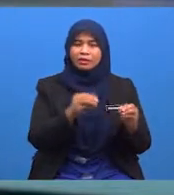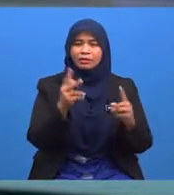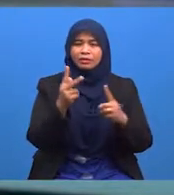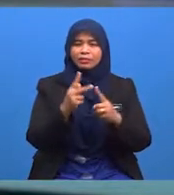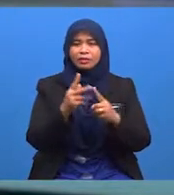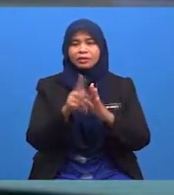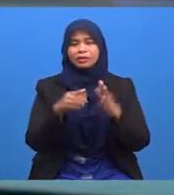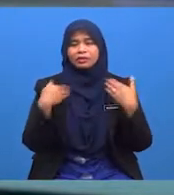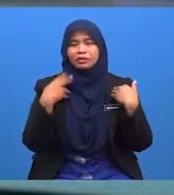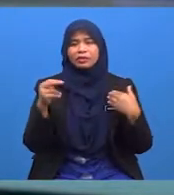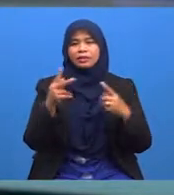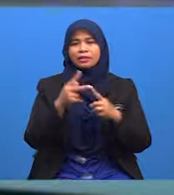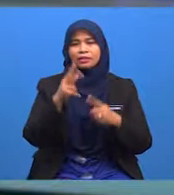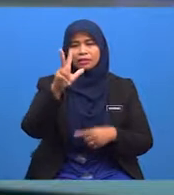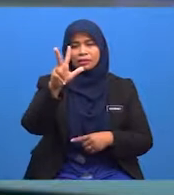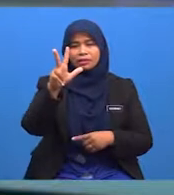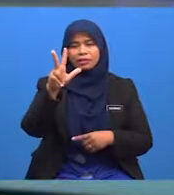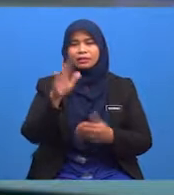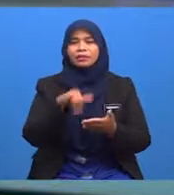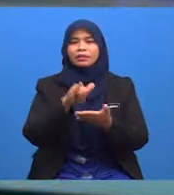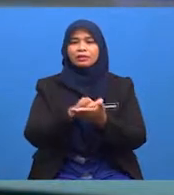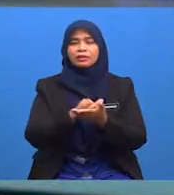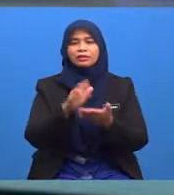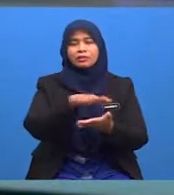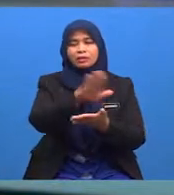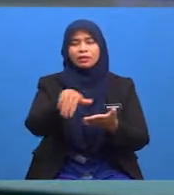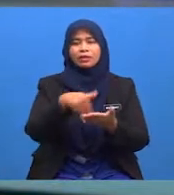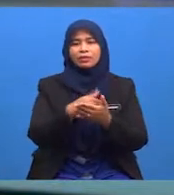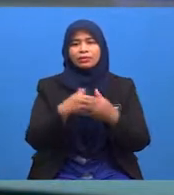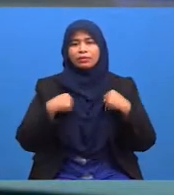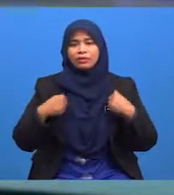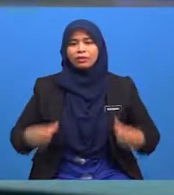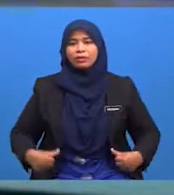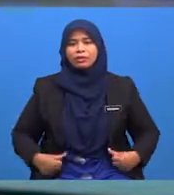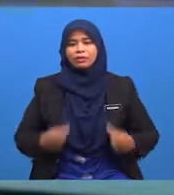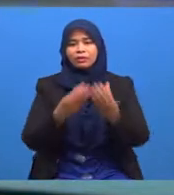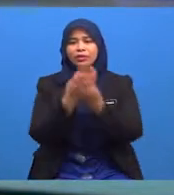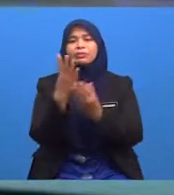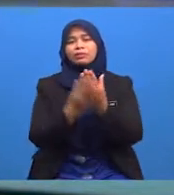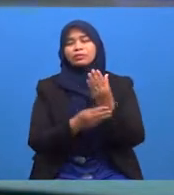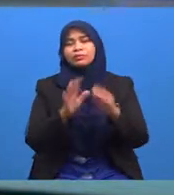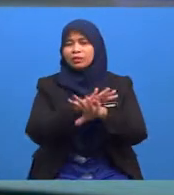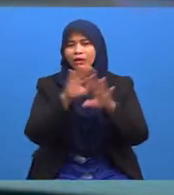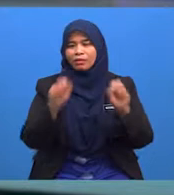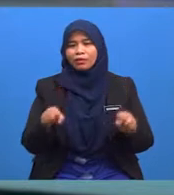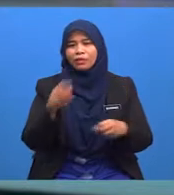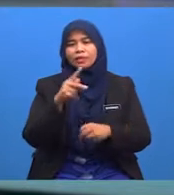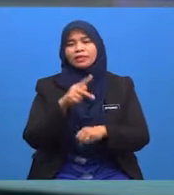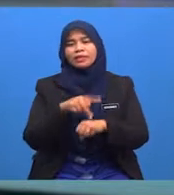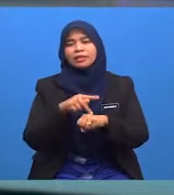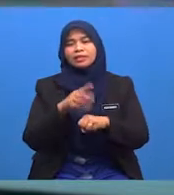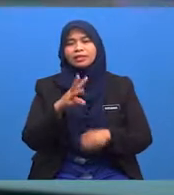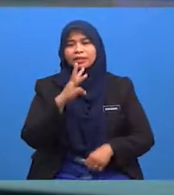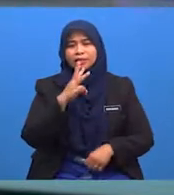kepada keadaan yang ketiga, iaitu seluruh anggota wuduk tidak boleh terkena air.